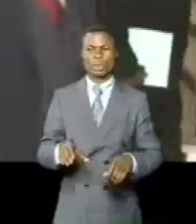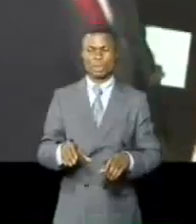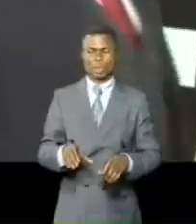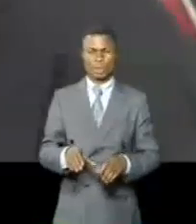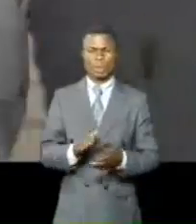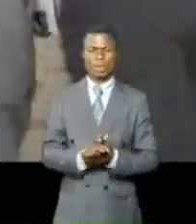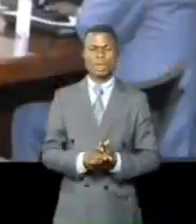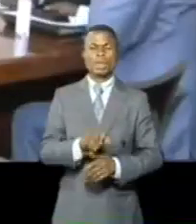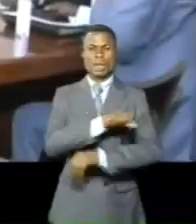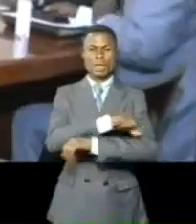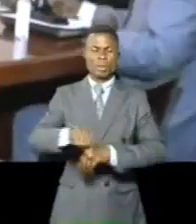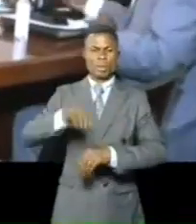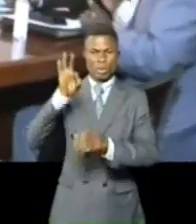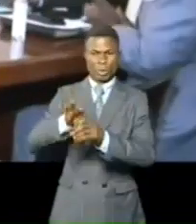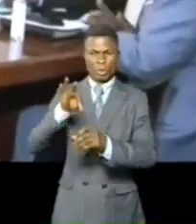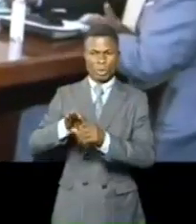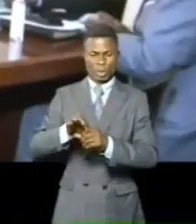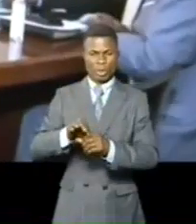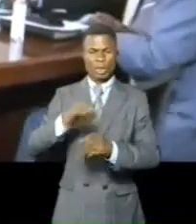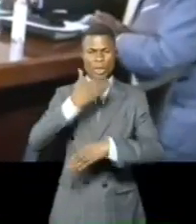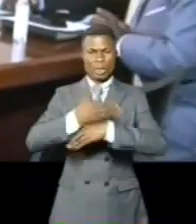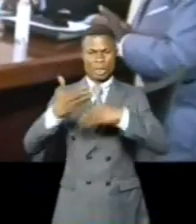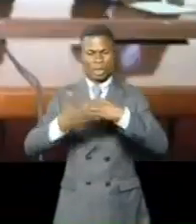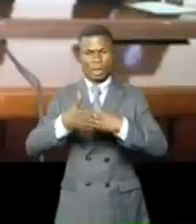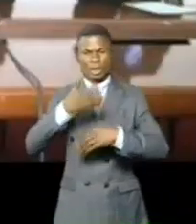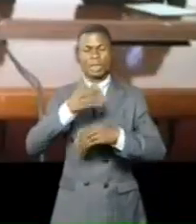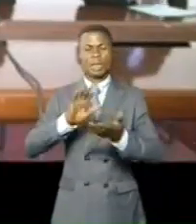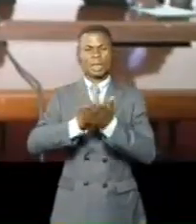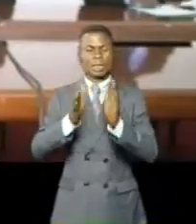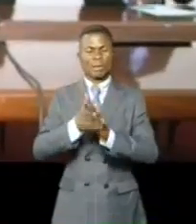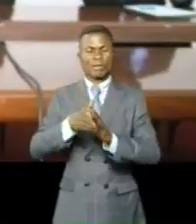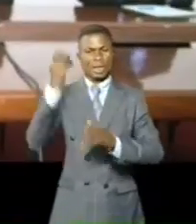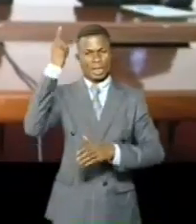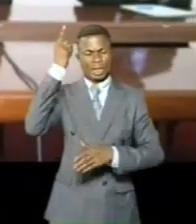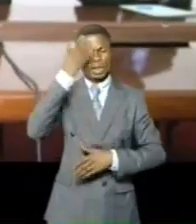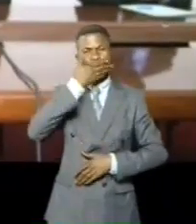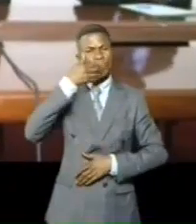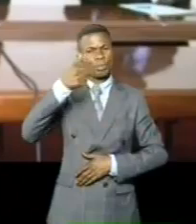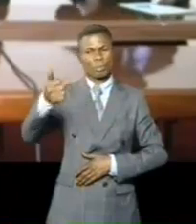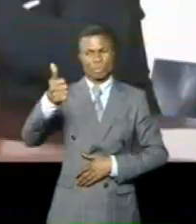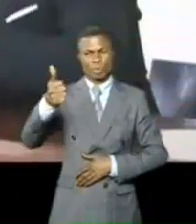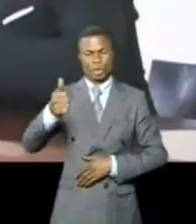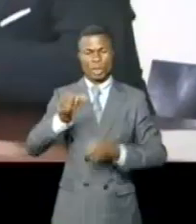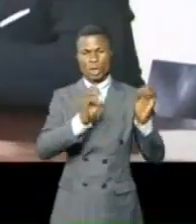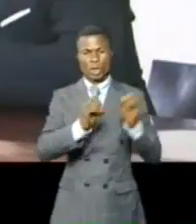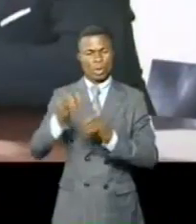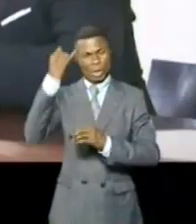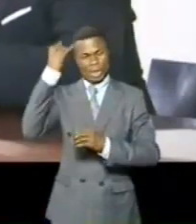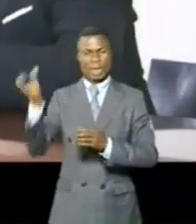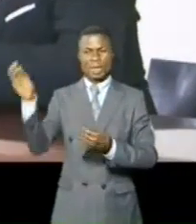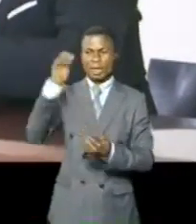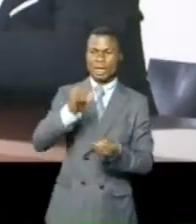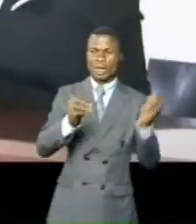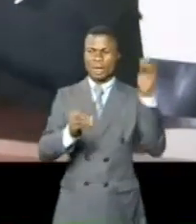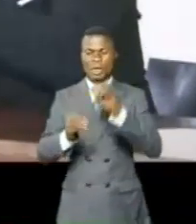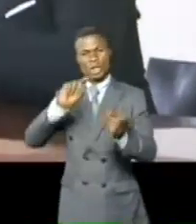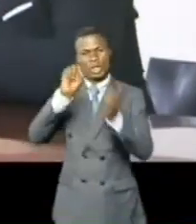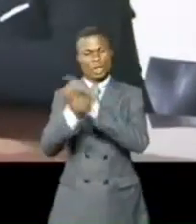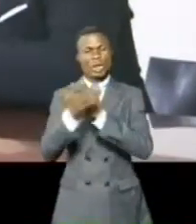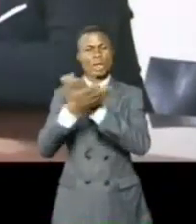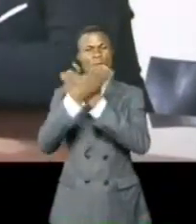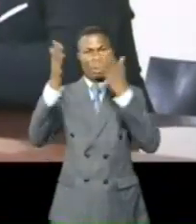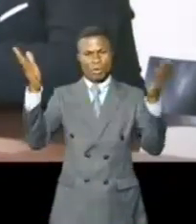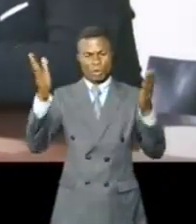fief électoral, et restaurer son label Kinlabel. Ils ont initié une série d'initiatives de la réforme de la ville